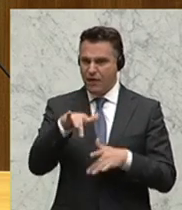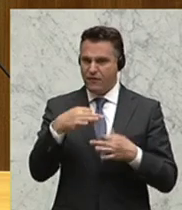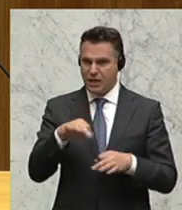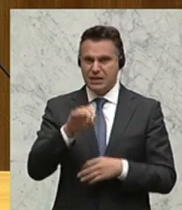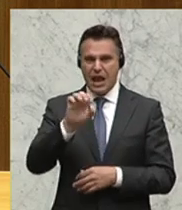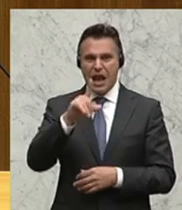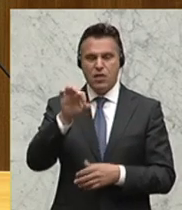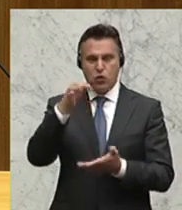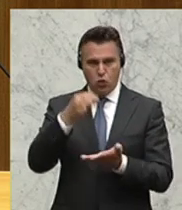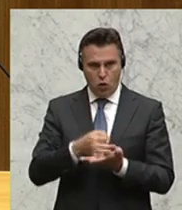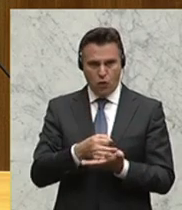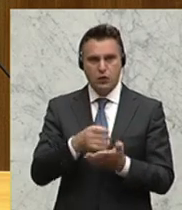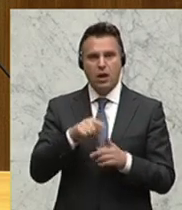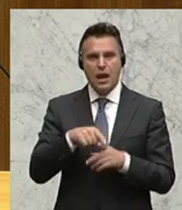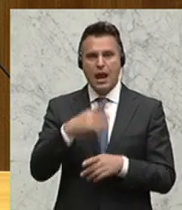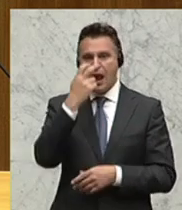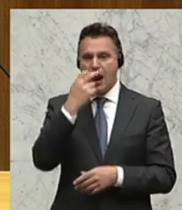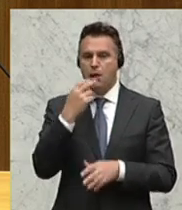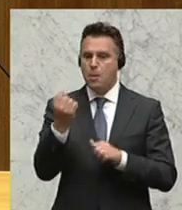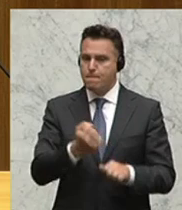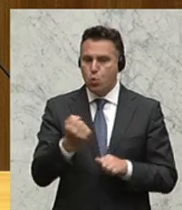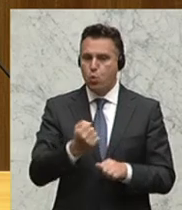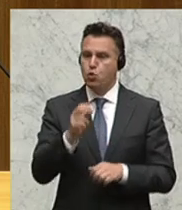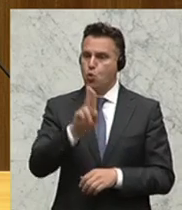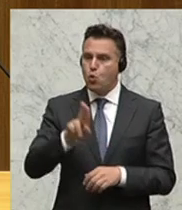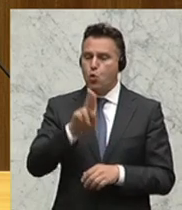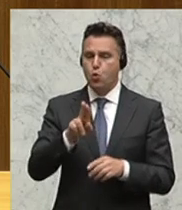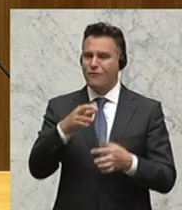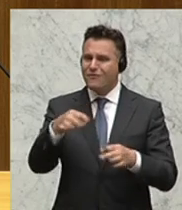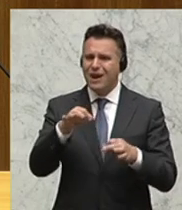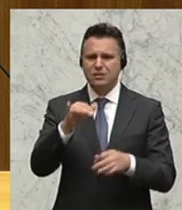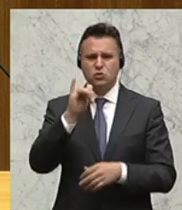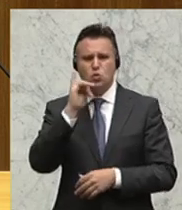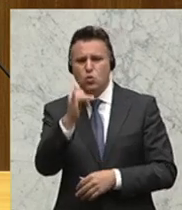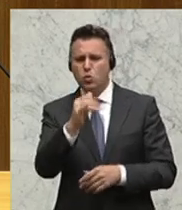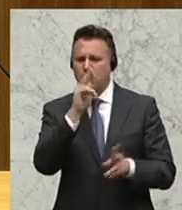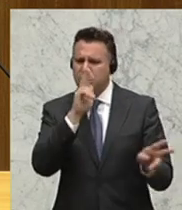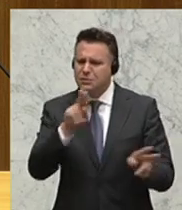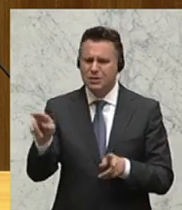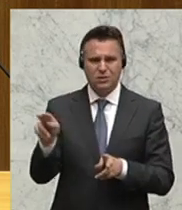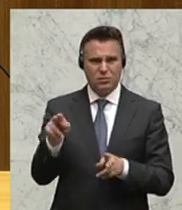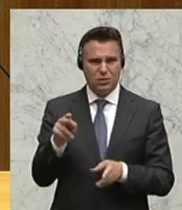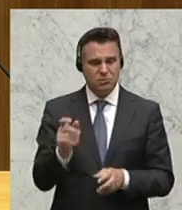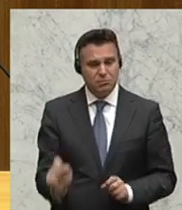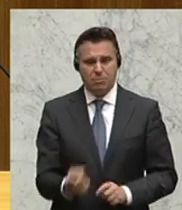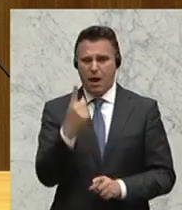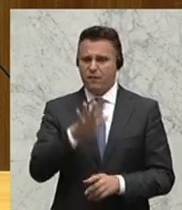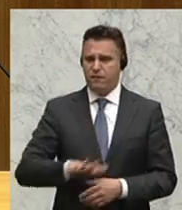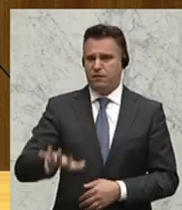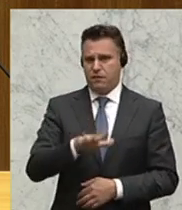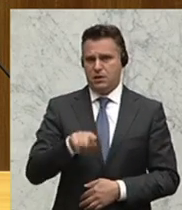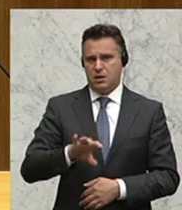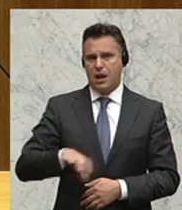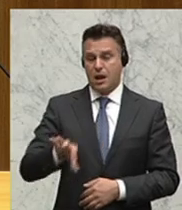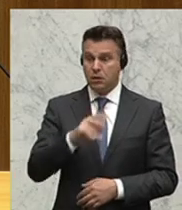Elkendorf, ein Uhudler Sturmfest in Heiligenbrunn im Kellerviertel, eine Uhudler Tour. Das heißt, da gibt es einiges zu erleben und die Einzigartigkeit dieser Region,